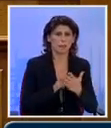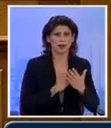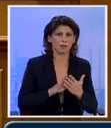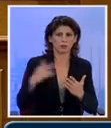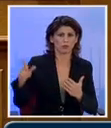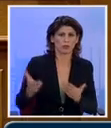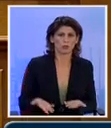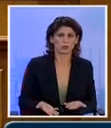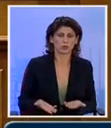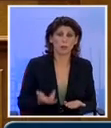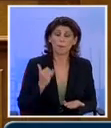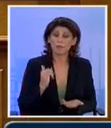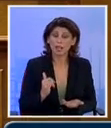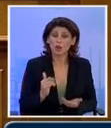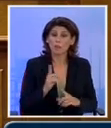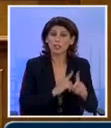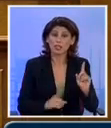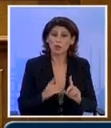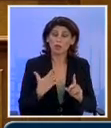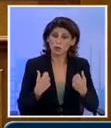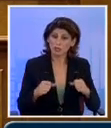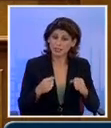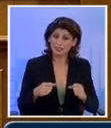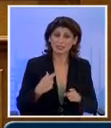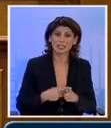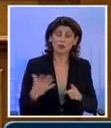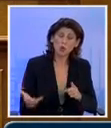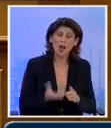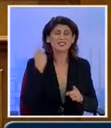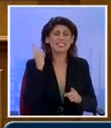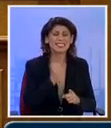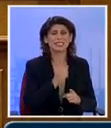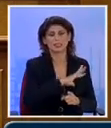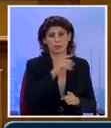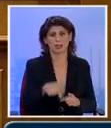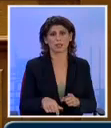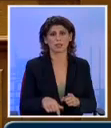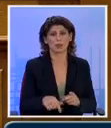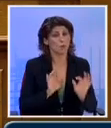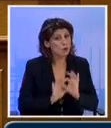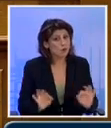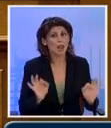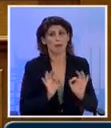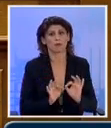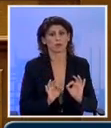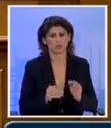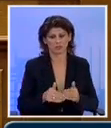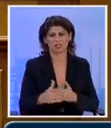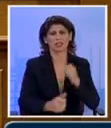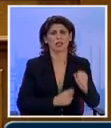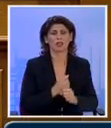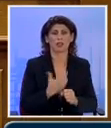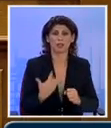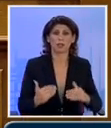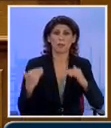σας. Ακόμα και όσοι έχουν ασκήσει στην Ελλάδα την πιο αυστηρή κριτική μέχρι σήμερα, προβλέπουν ότι σε λίγα χρόνια θα έχουμε